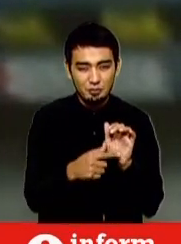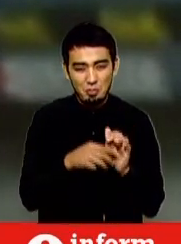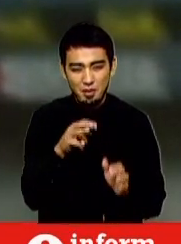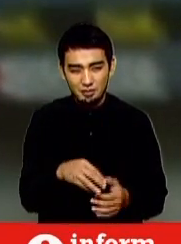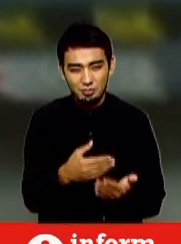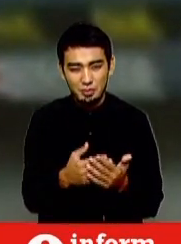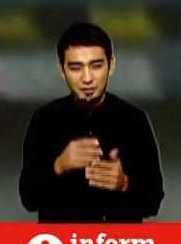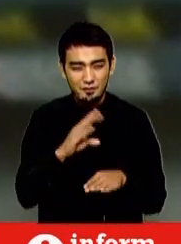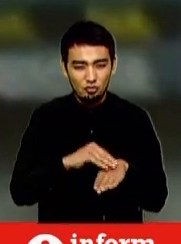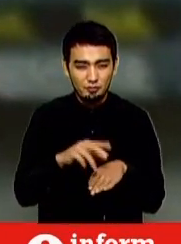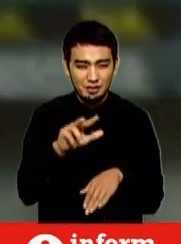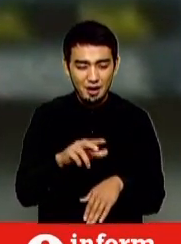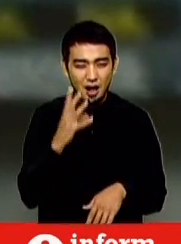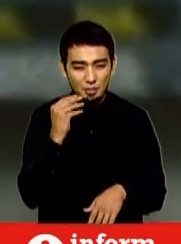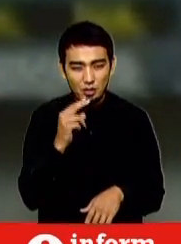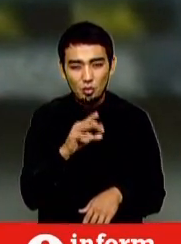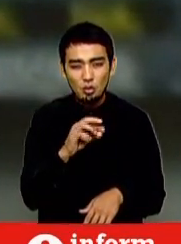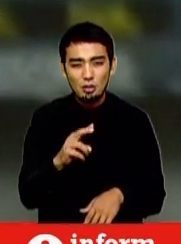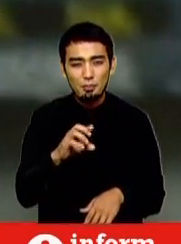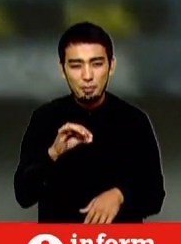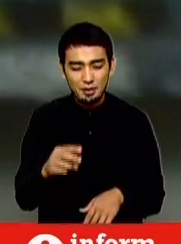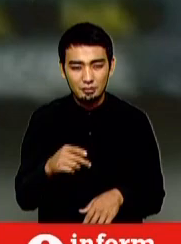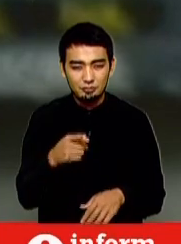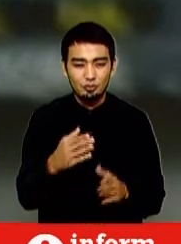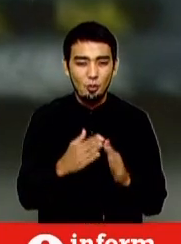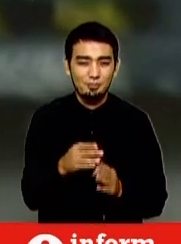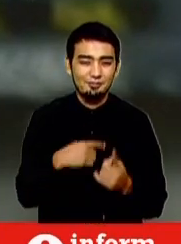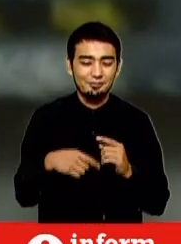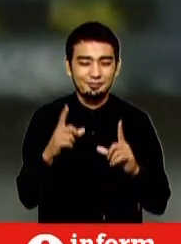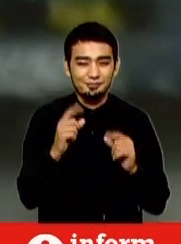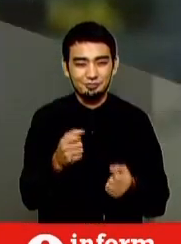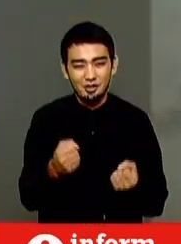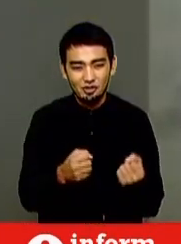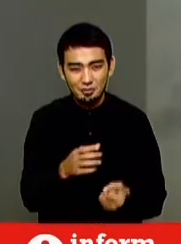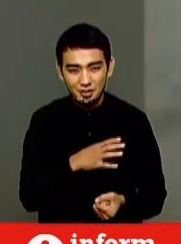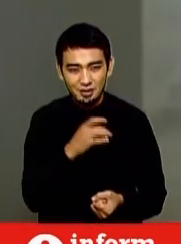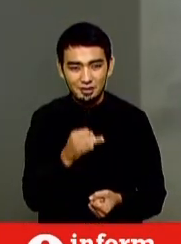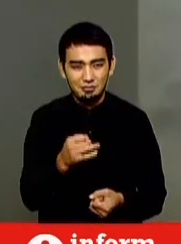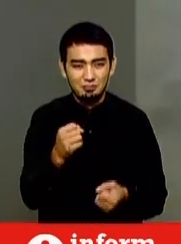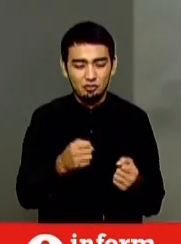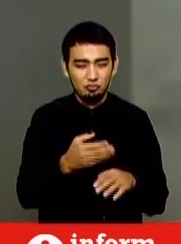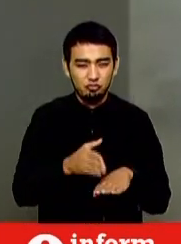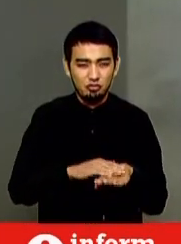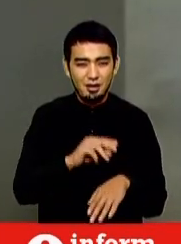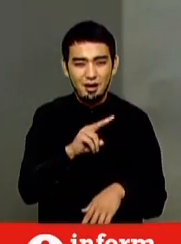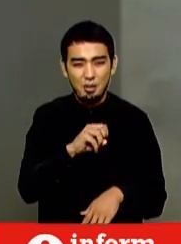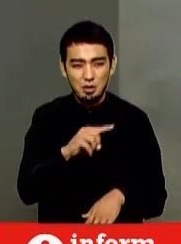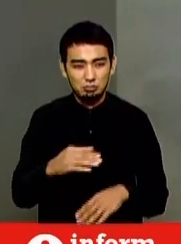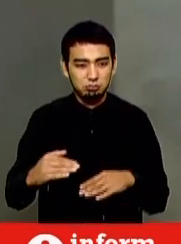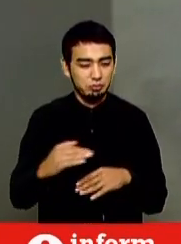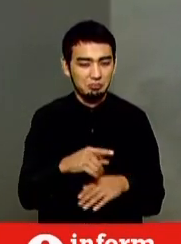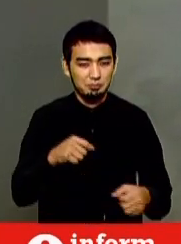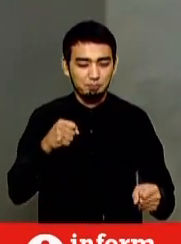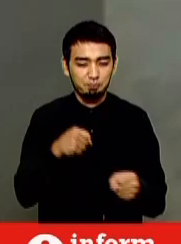кезінде Алматы Көкпек Шелек бағытында өз үйлеріне қайтып бара жатқан көлік трассада кесек өлеңнің тұрған ауыр жүк көлігінің астына кіріп